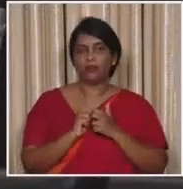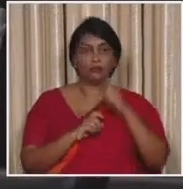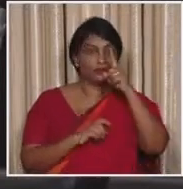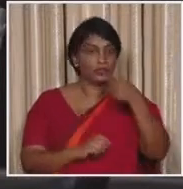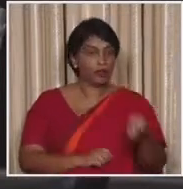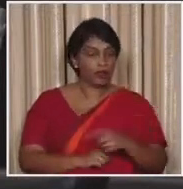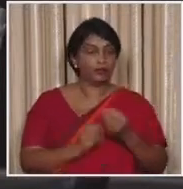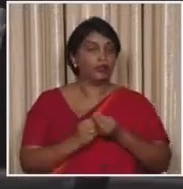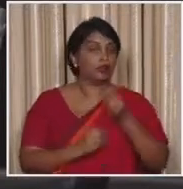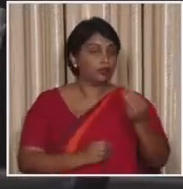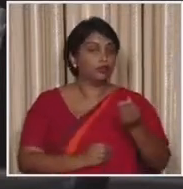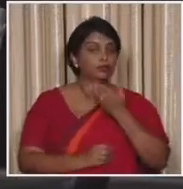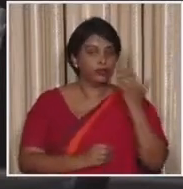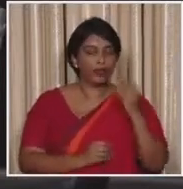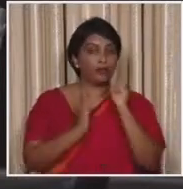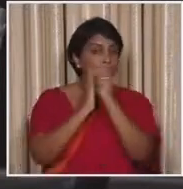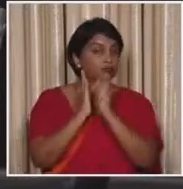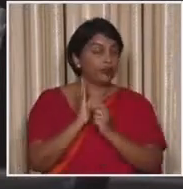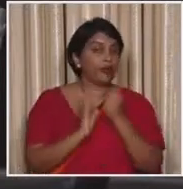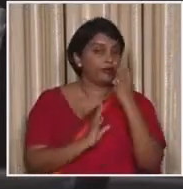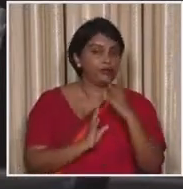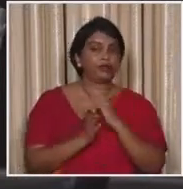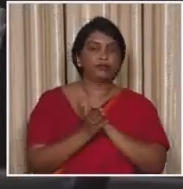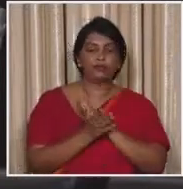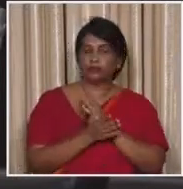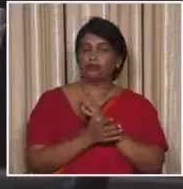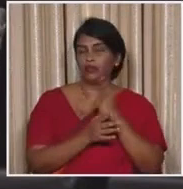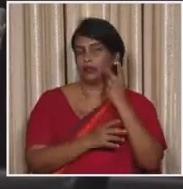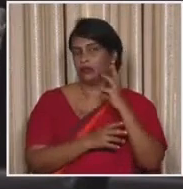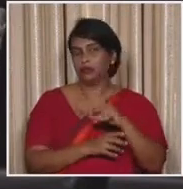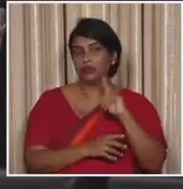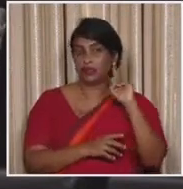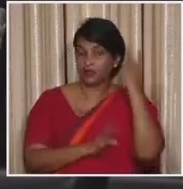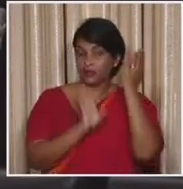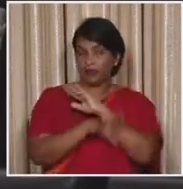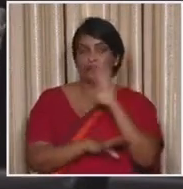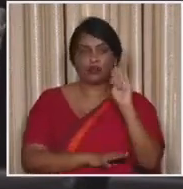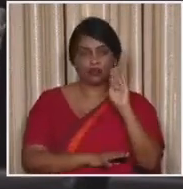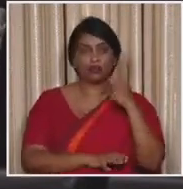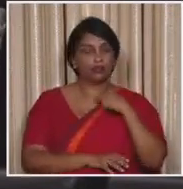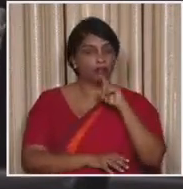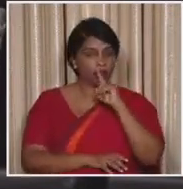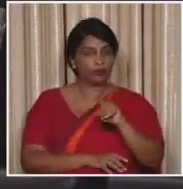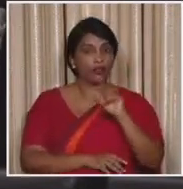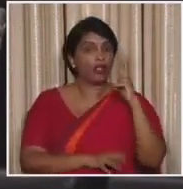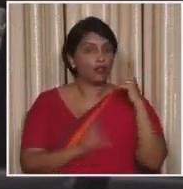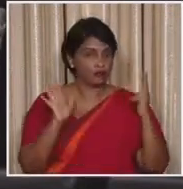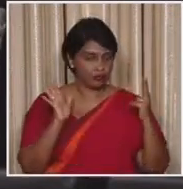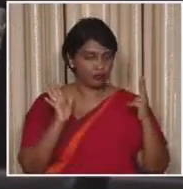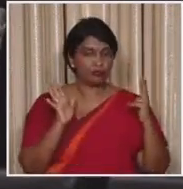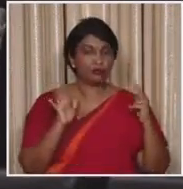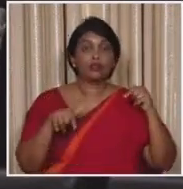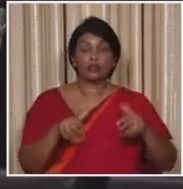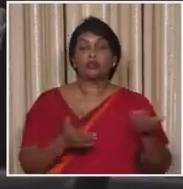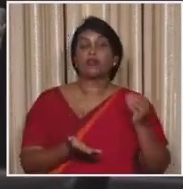தற்போது 140 அனுமதிகள் கிடைக்கின்றன. எனினும் ஆயிரக்கணக்கானோர் ஒரு நாளில் தனக்கான அனுமதியை எதிர்பார்க்கின்றனர். அது